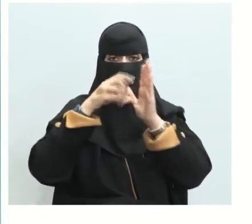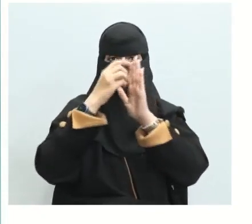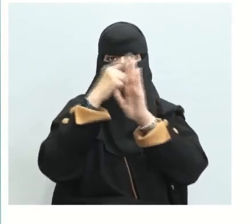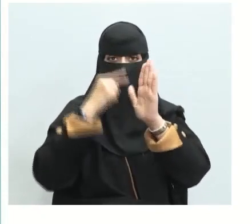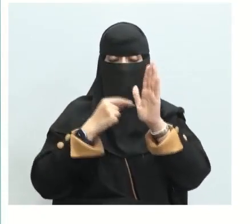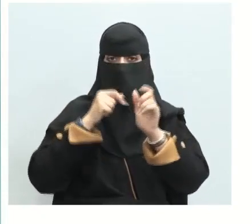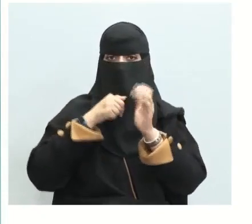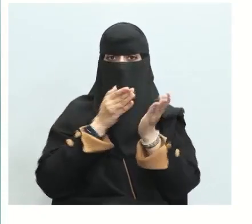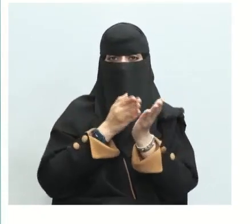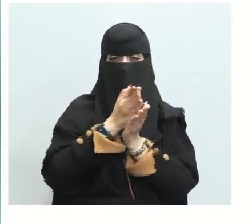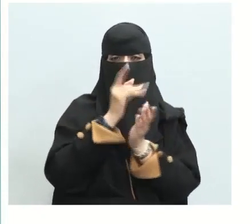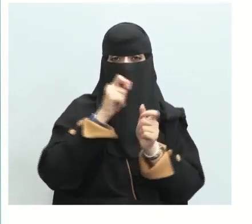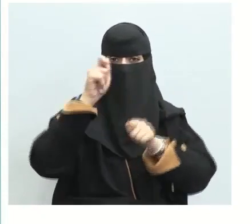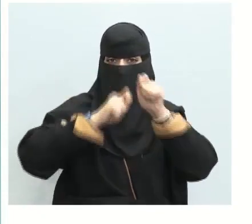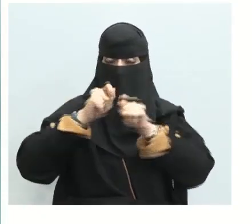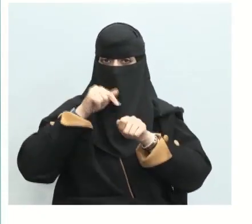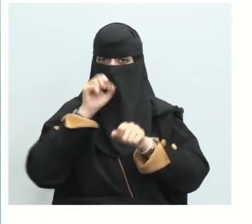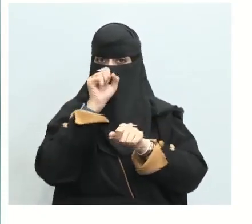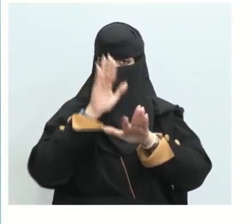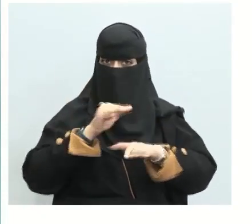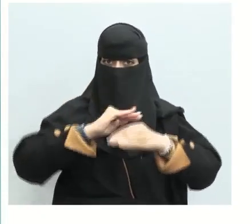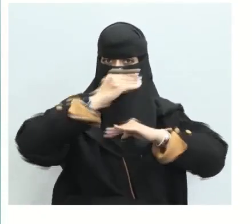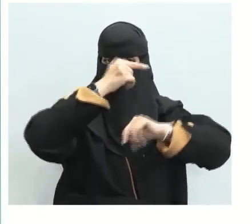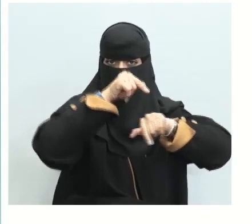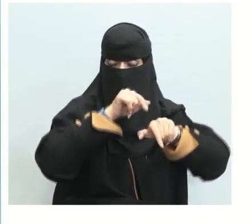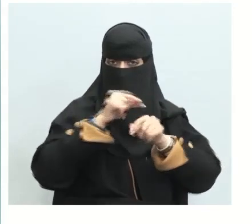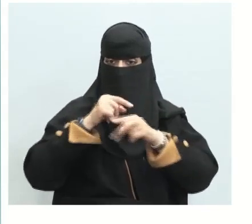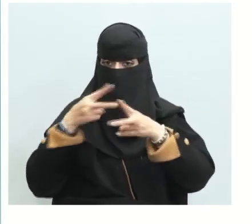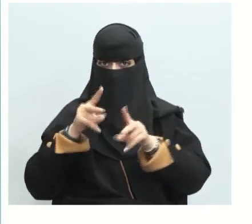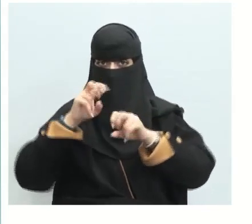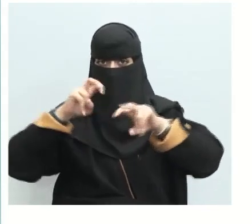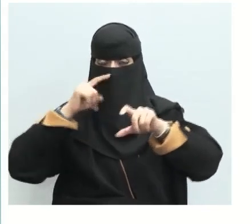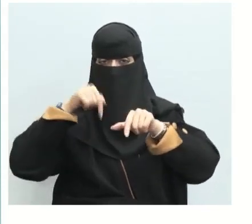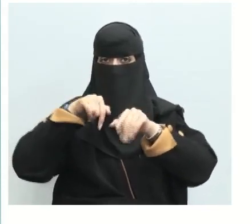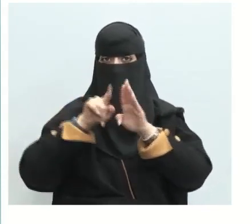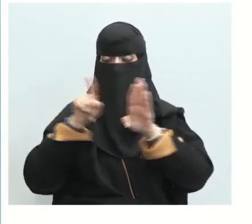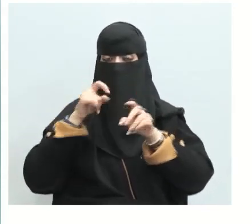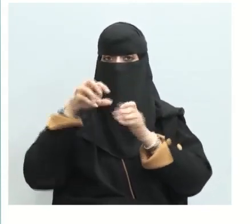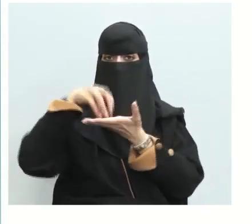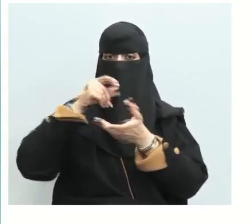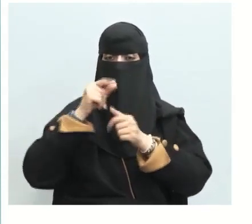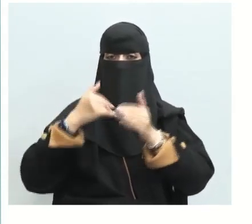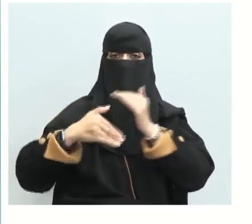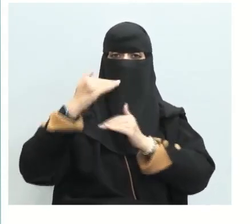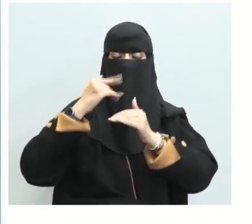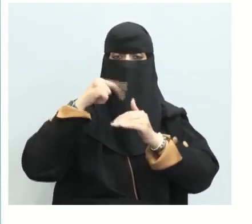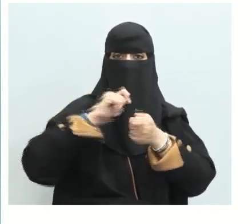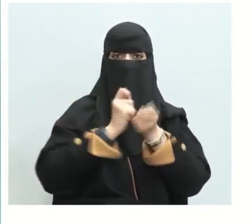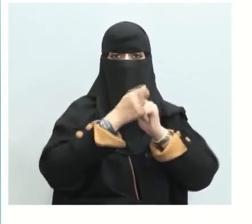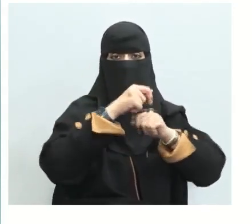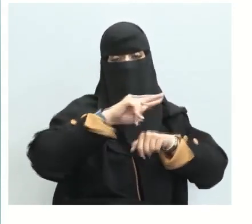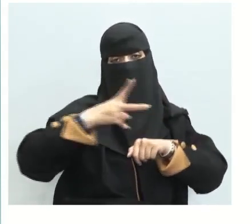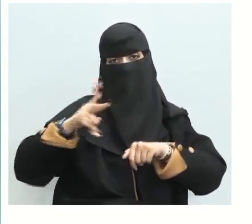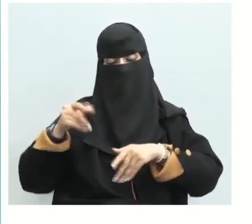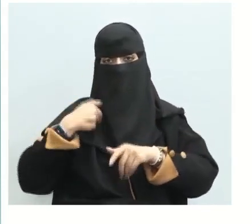لسلوك المستخدم وخصائص الجهاز الذي يستخدمه في تصفح الموقع، وذلك وفق متغيرات